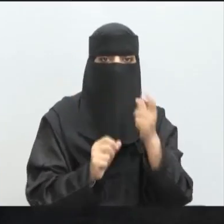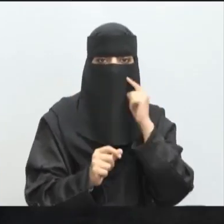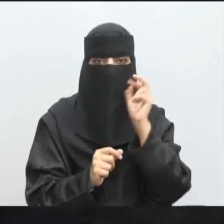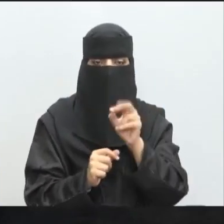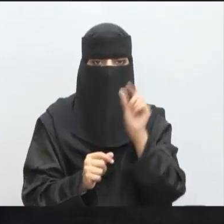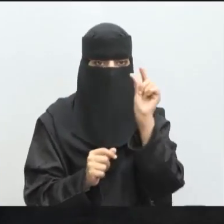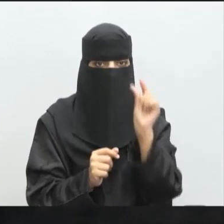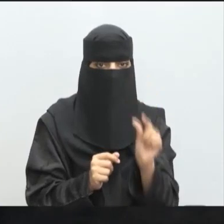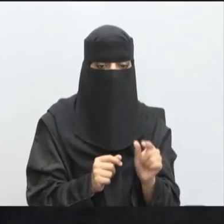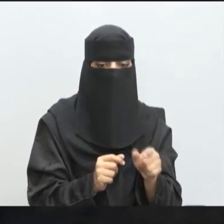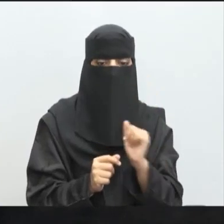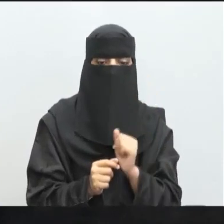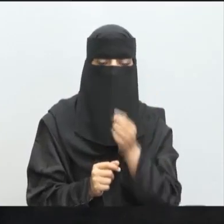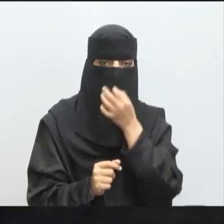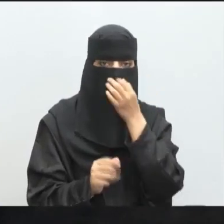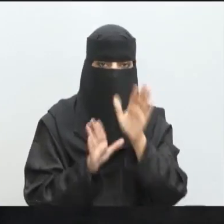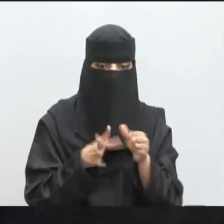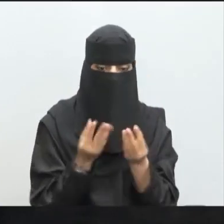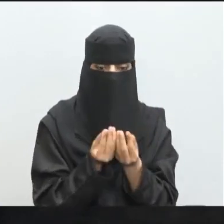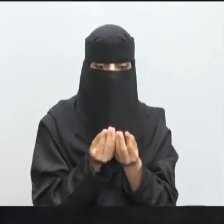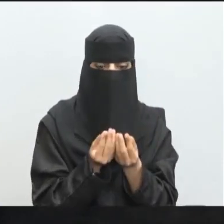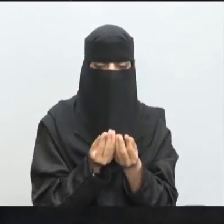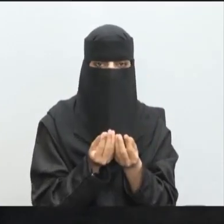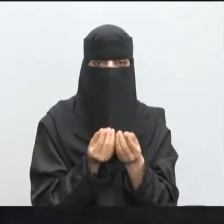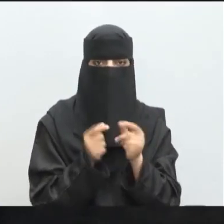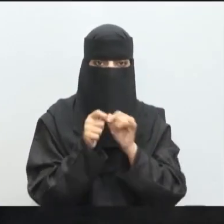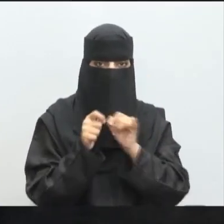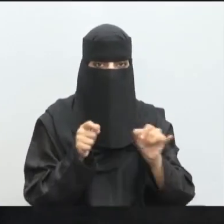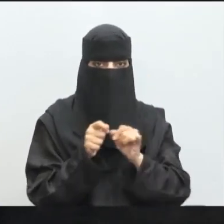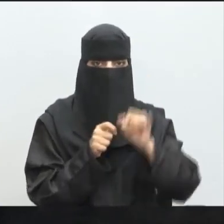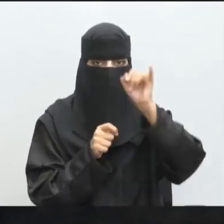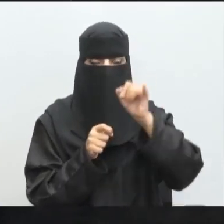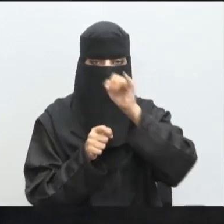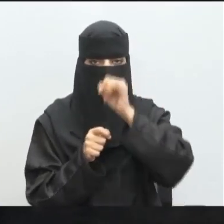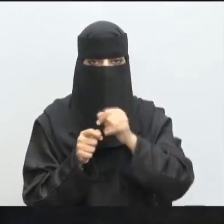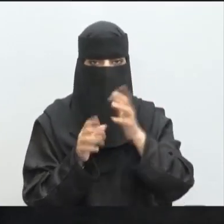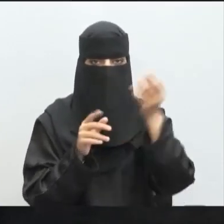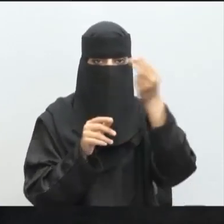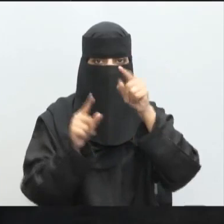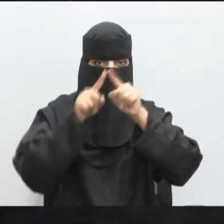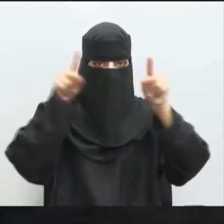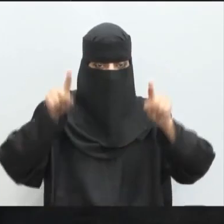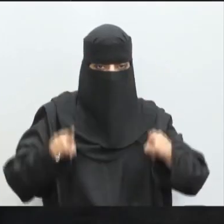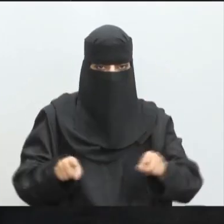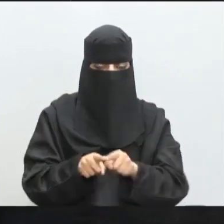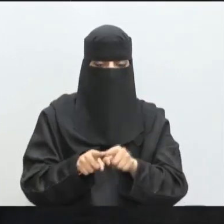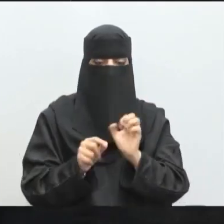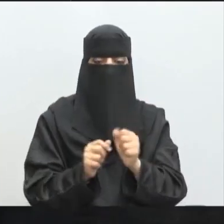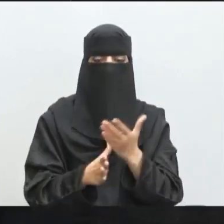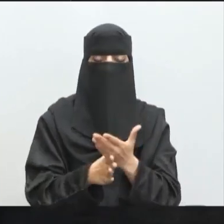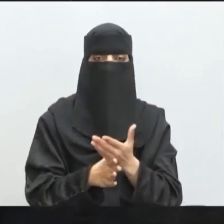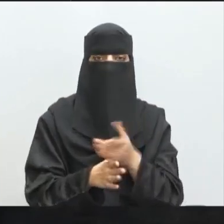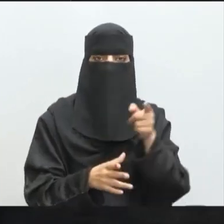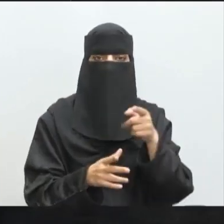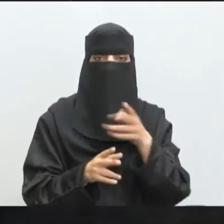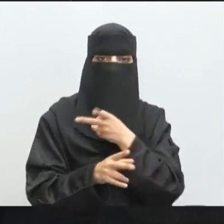من خلال الرموز الموجوده ايضا مقياس الخريطه وهو مقياس الرسم المتبع لرسم الخريطه